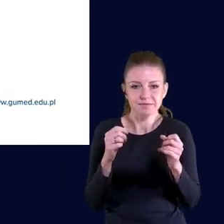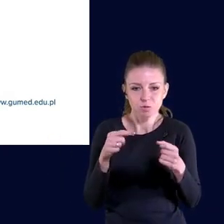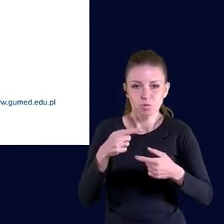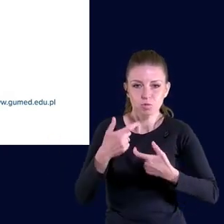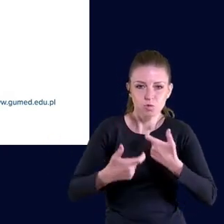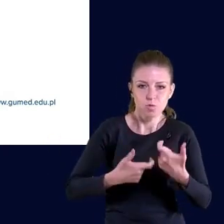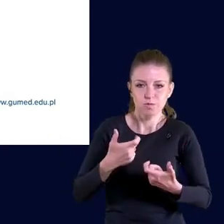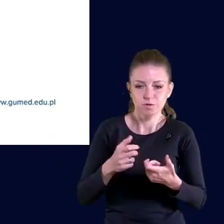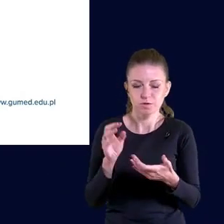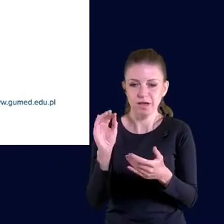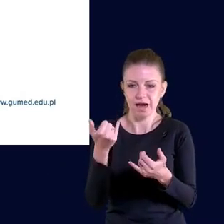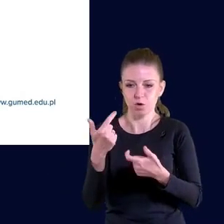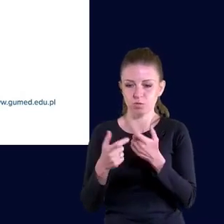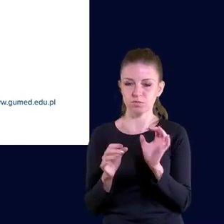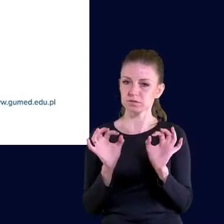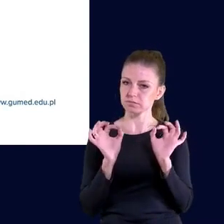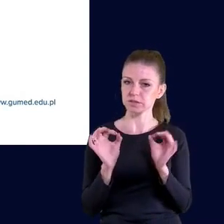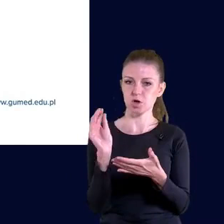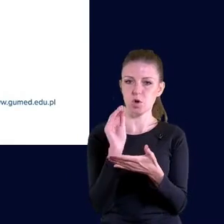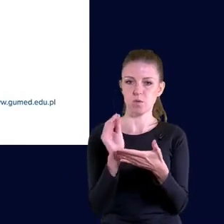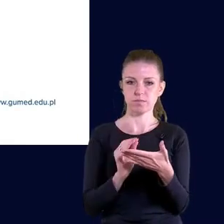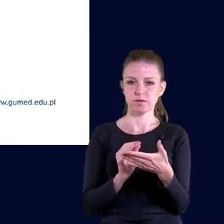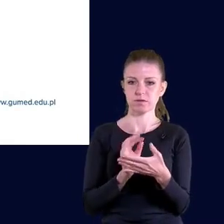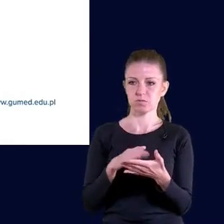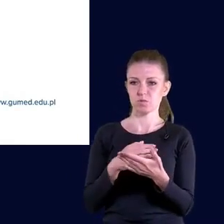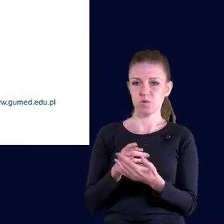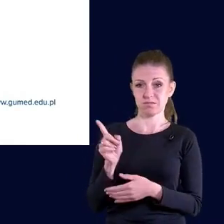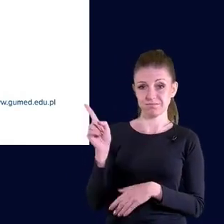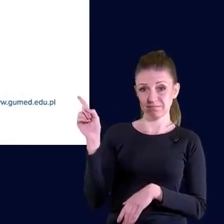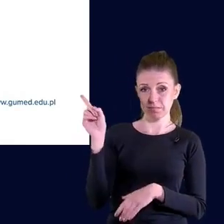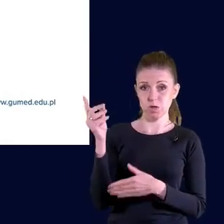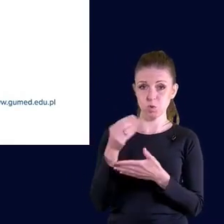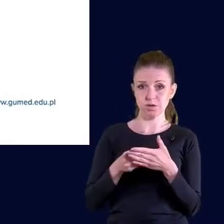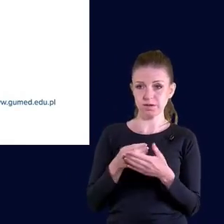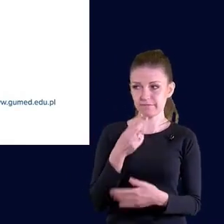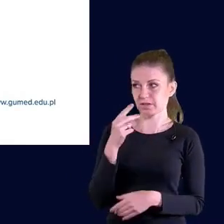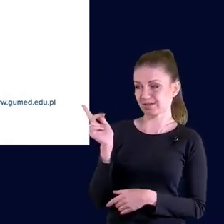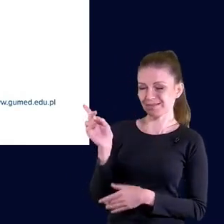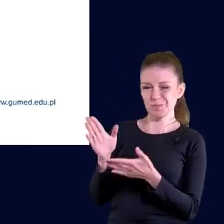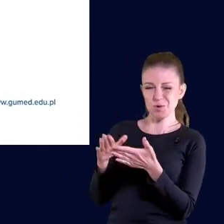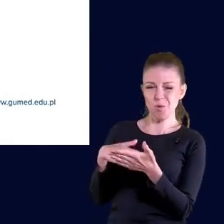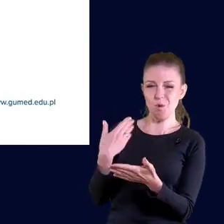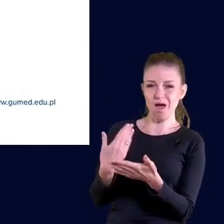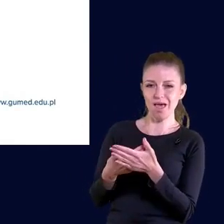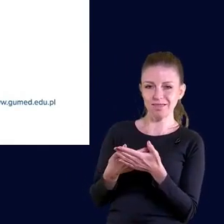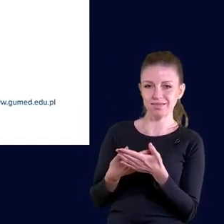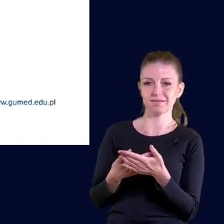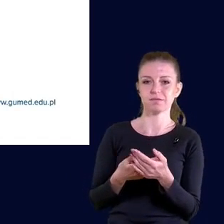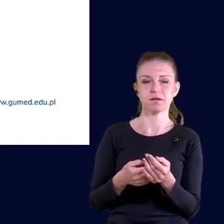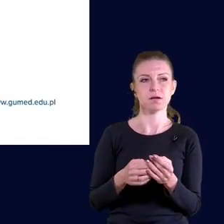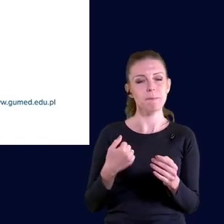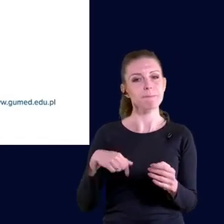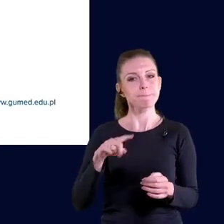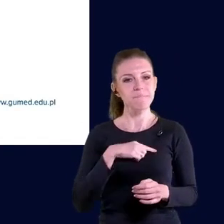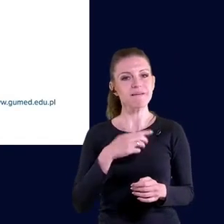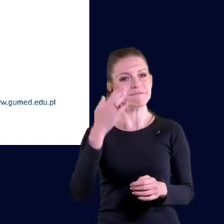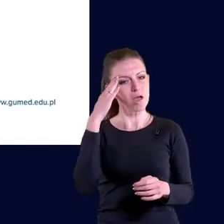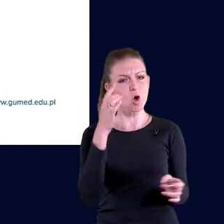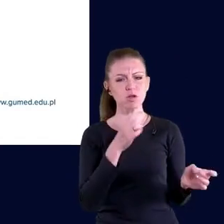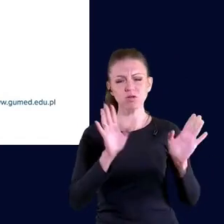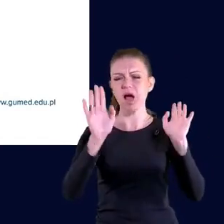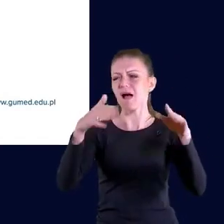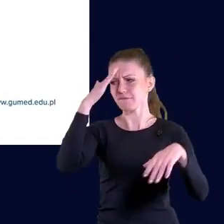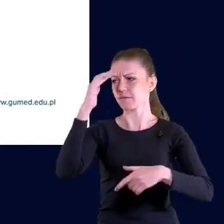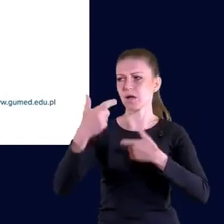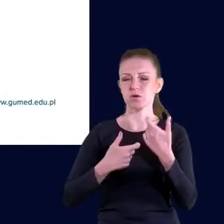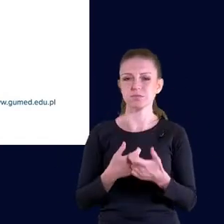do dopisywania choćby takiego taki ilustracji przez przedstawiona tutaj na slajdzie i to też